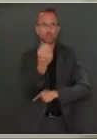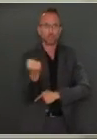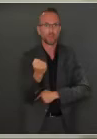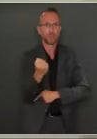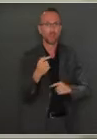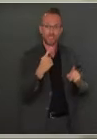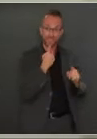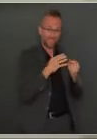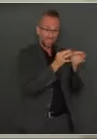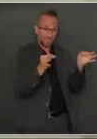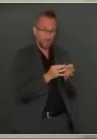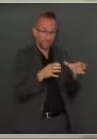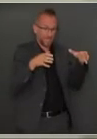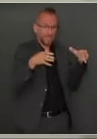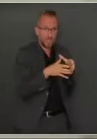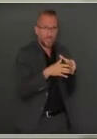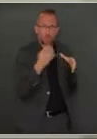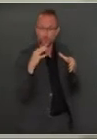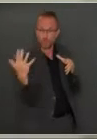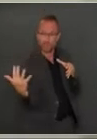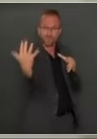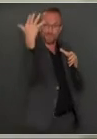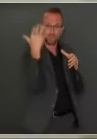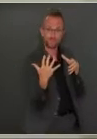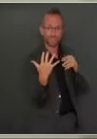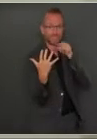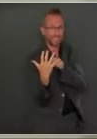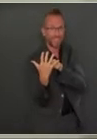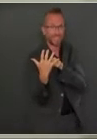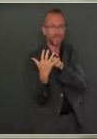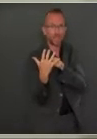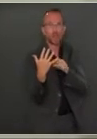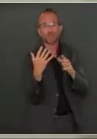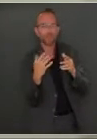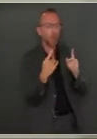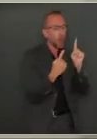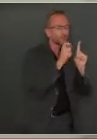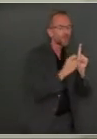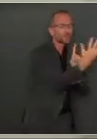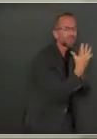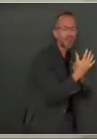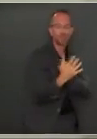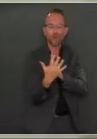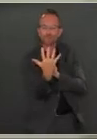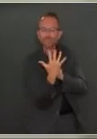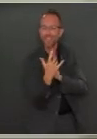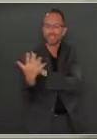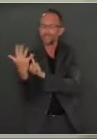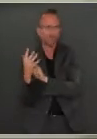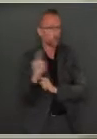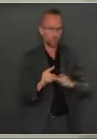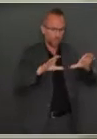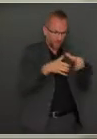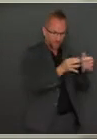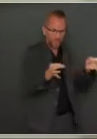Les enfants de moins de 12 ans ne comptent pas dans ces 5 personnes. Ces 5 personnes sont des gens, donc, en plus de votre